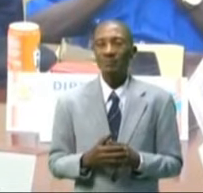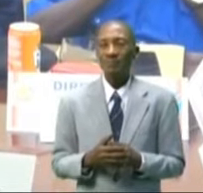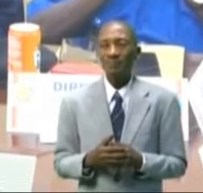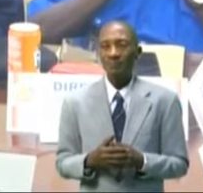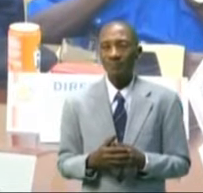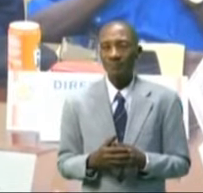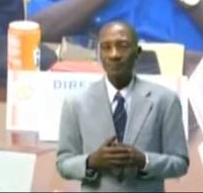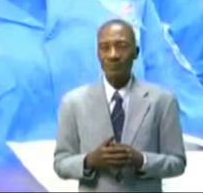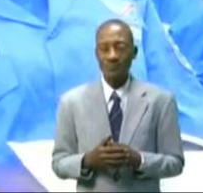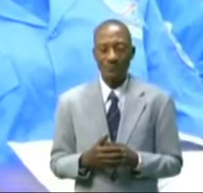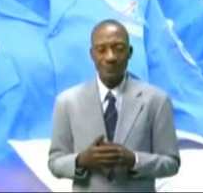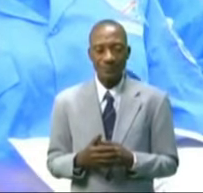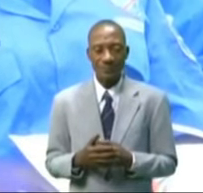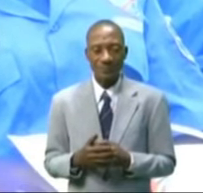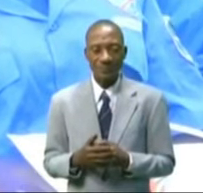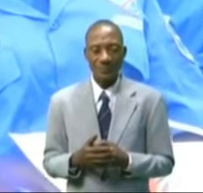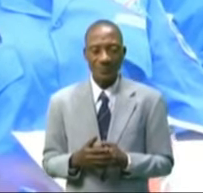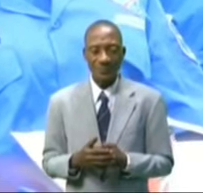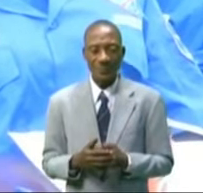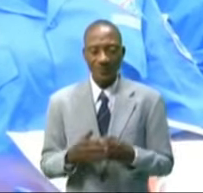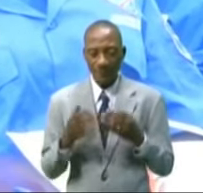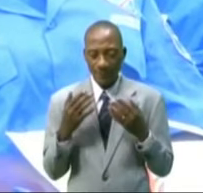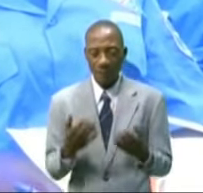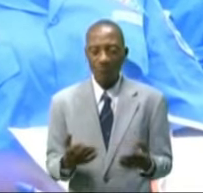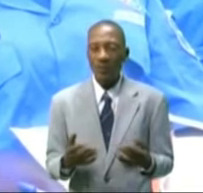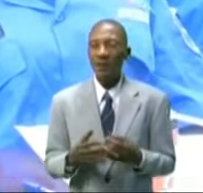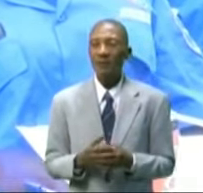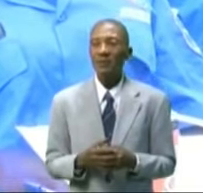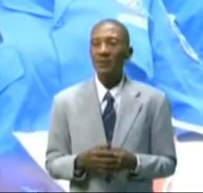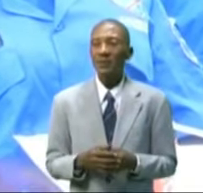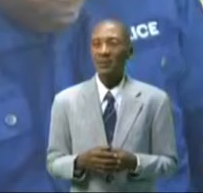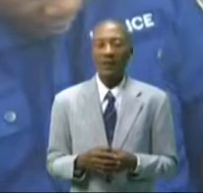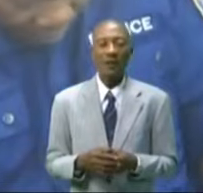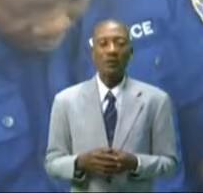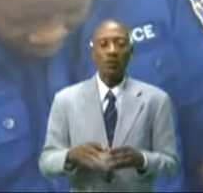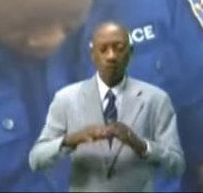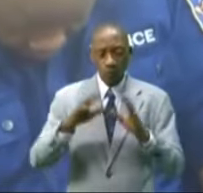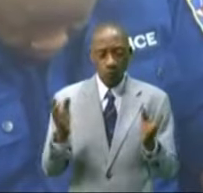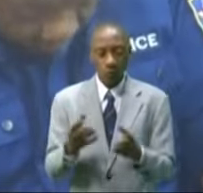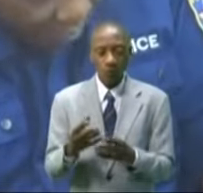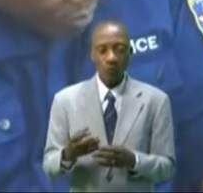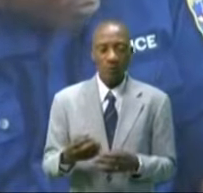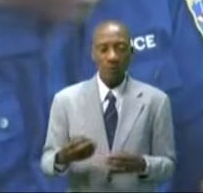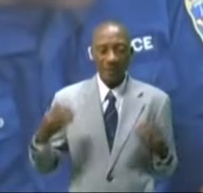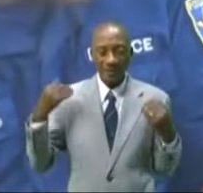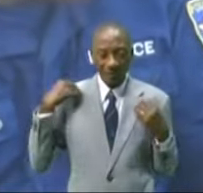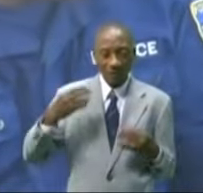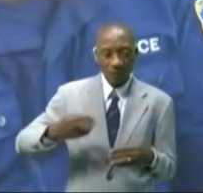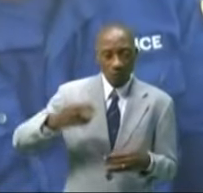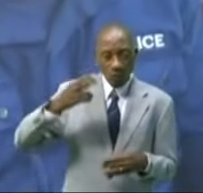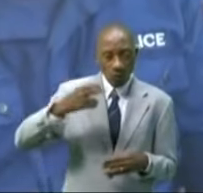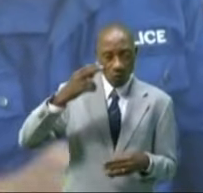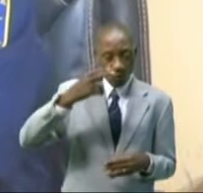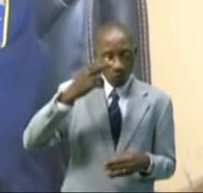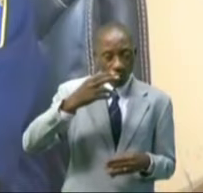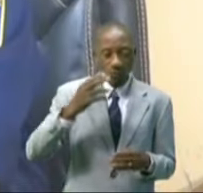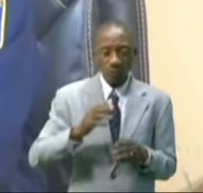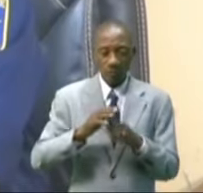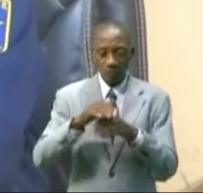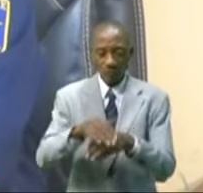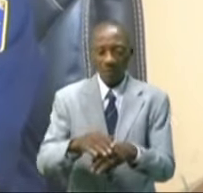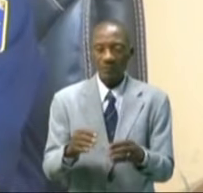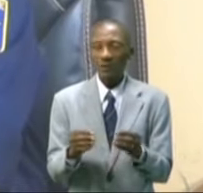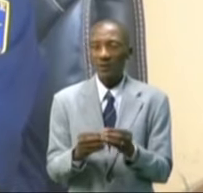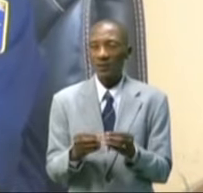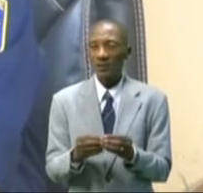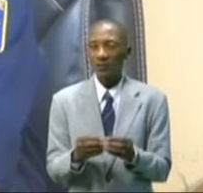Au cours de cette rencontre avec les officiers supérieurs, directeurs et inspecteurs, le numéro 1 de l'IGPNC a